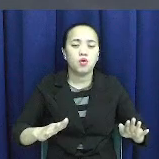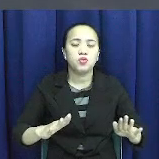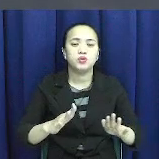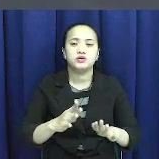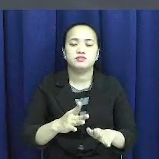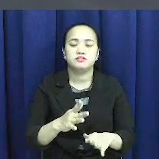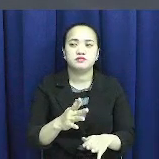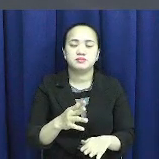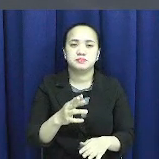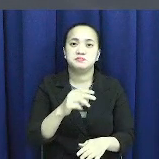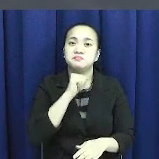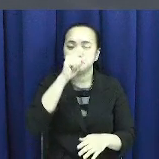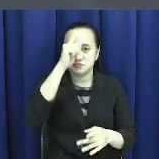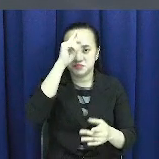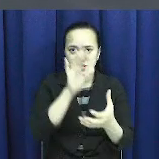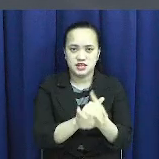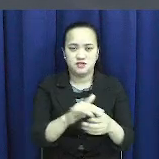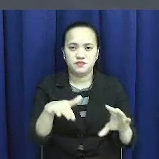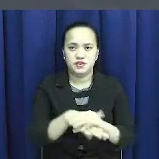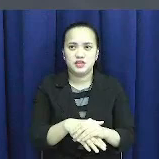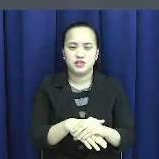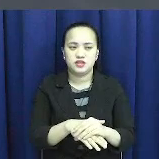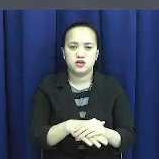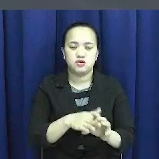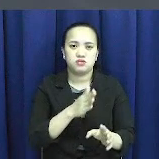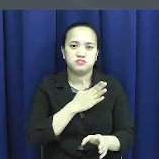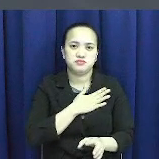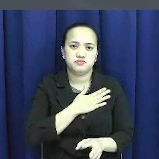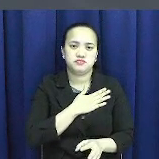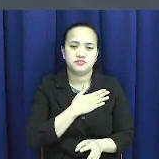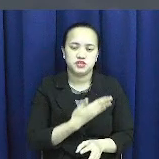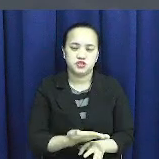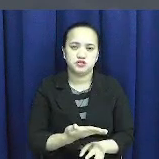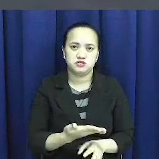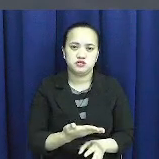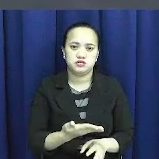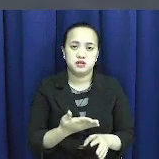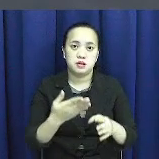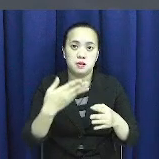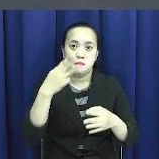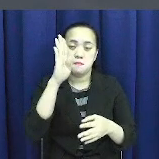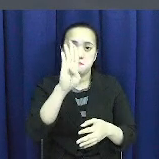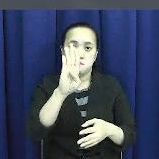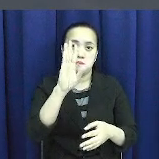tinutukoy kong confessional box, di ba? Kayong mga nakaranas ng First Communion,